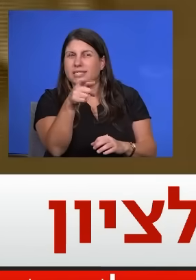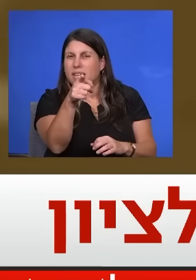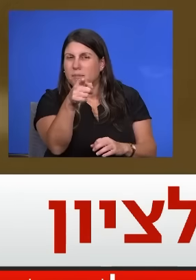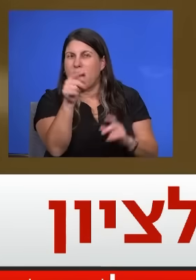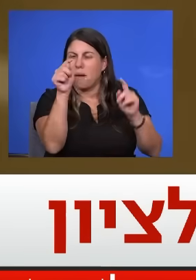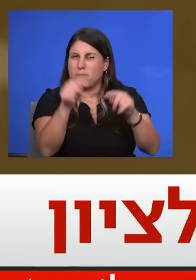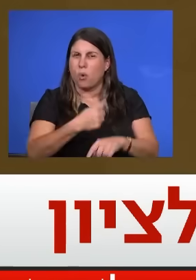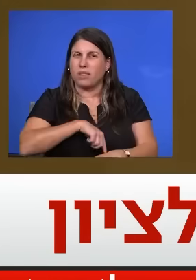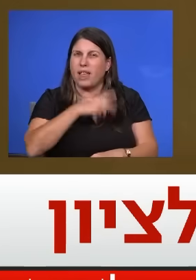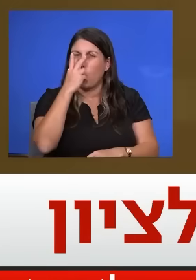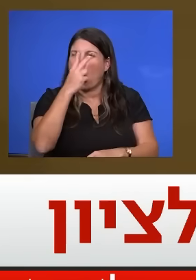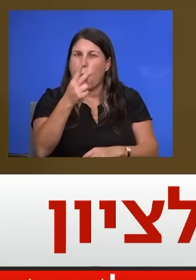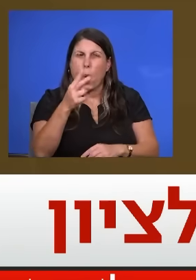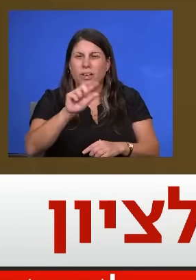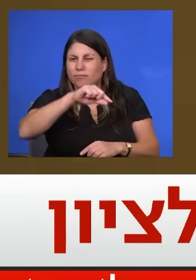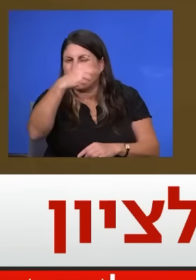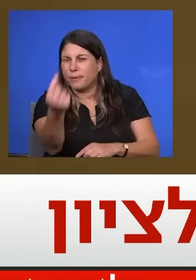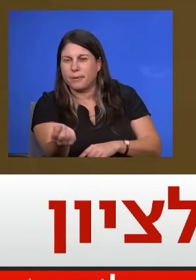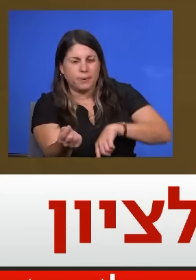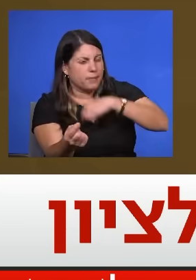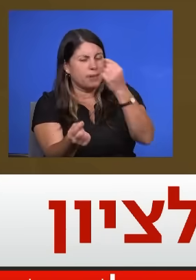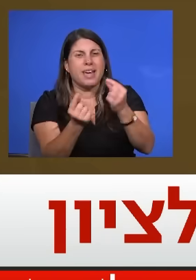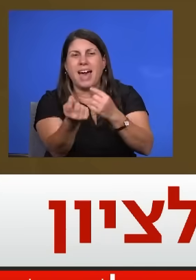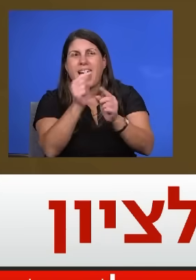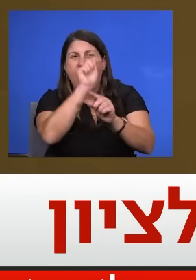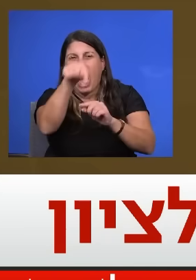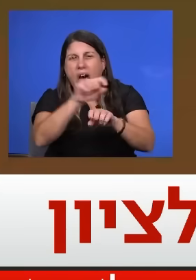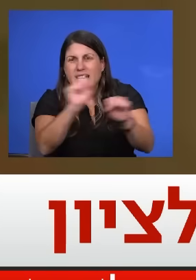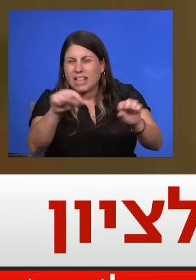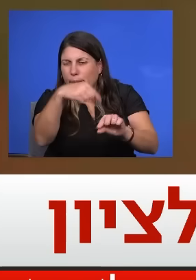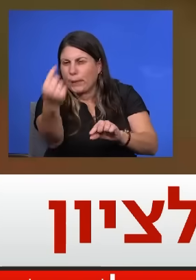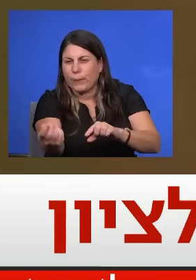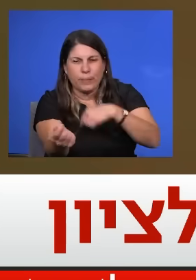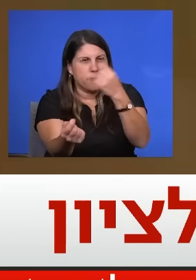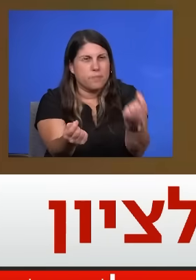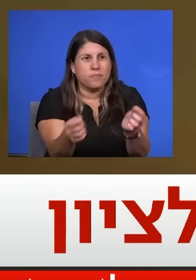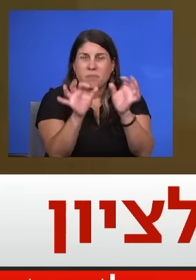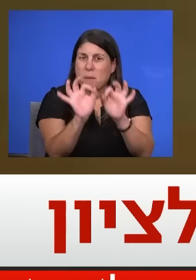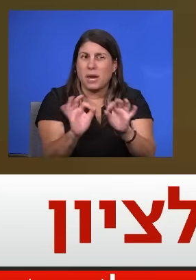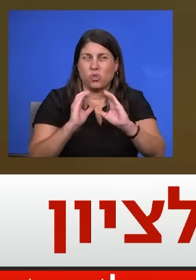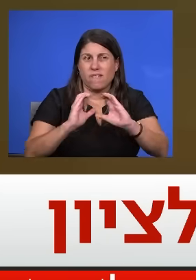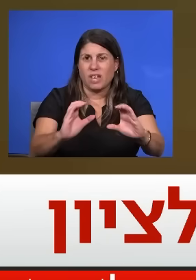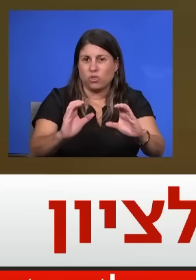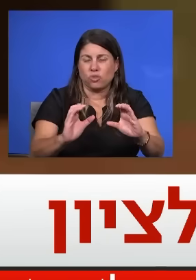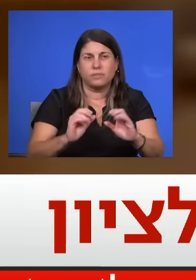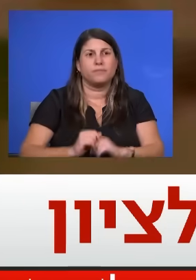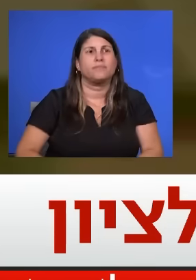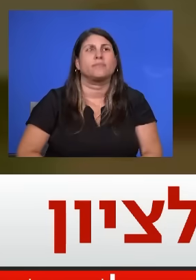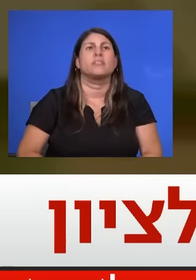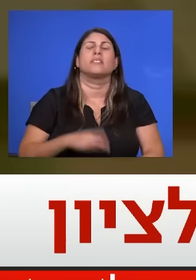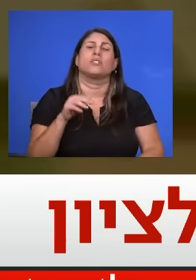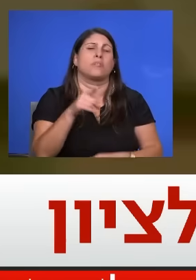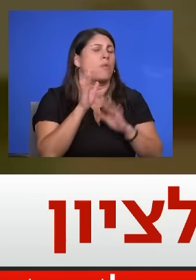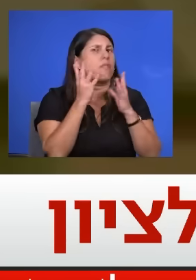חלקים מהרקטה שנפלה ממש על הכביש. יש פה כל כך הרבה אנשים,